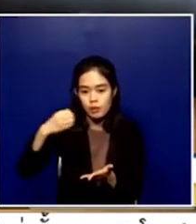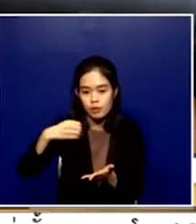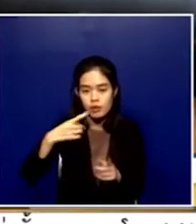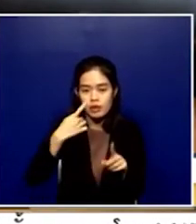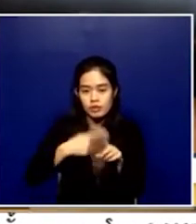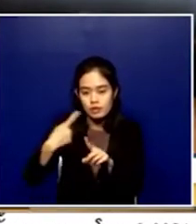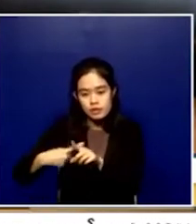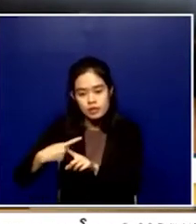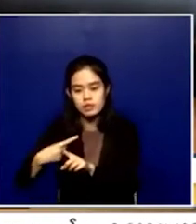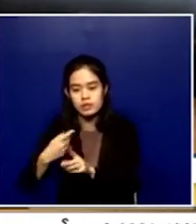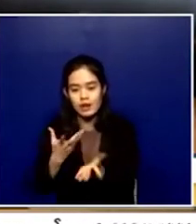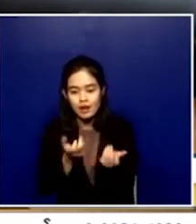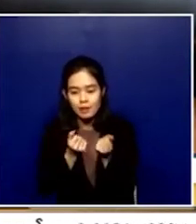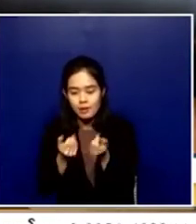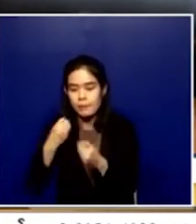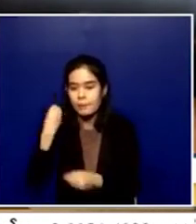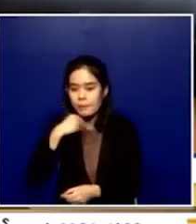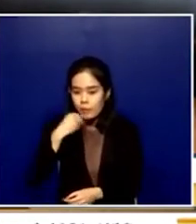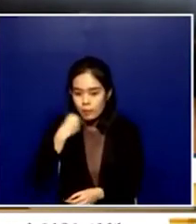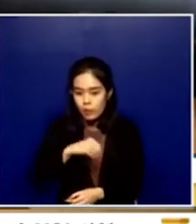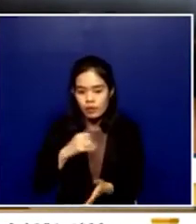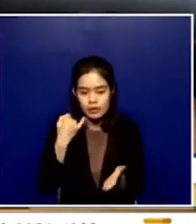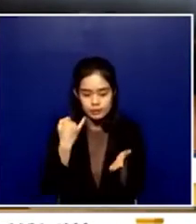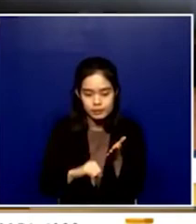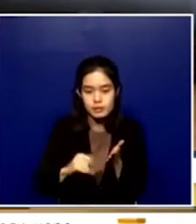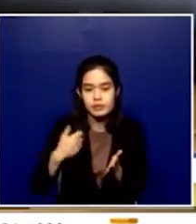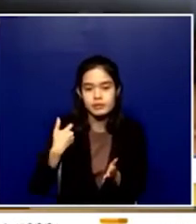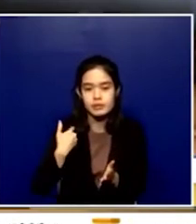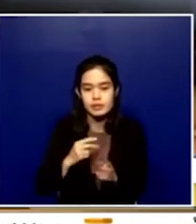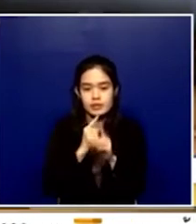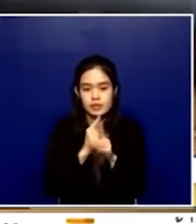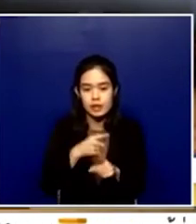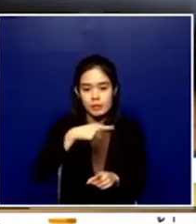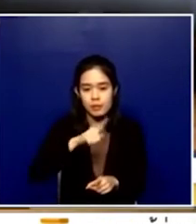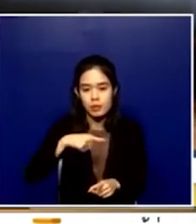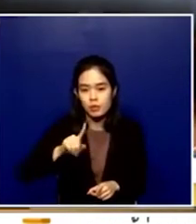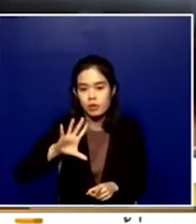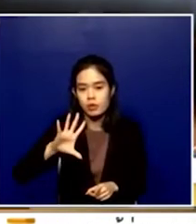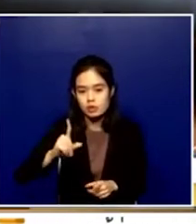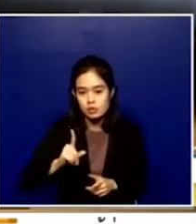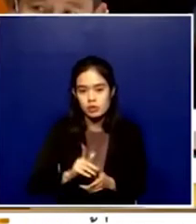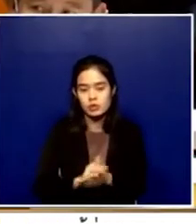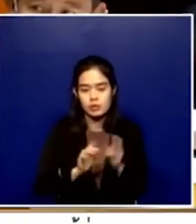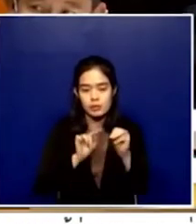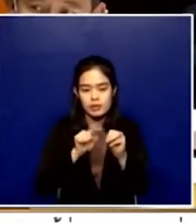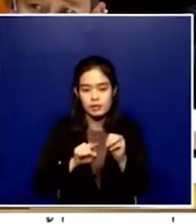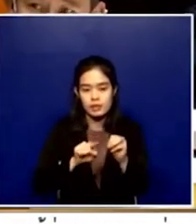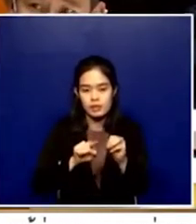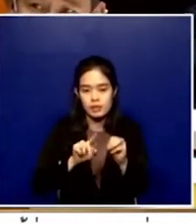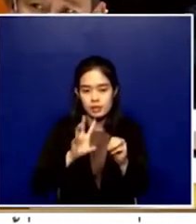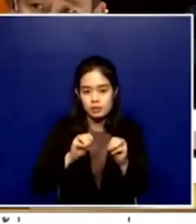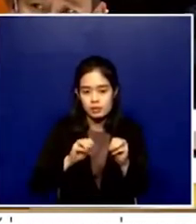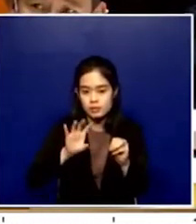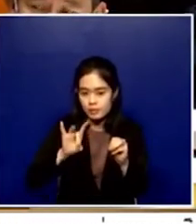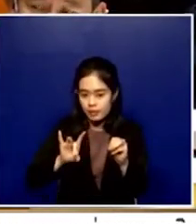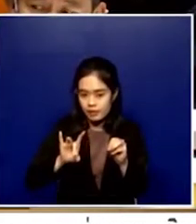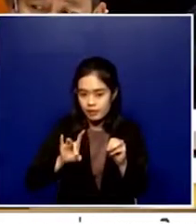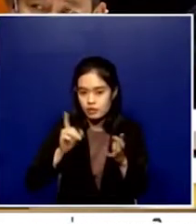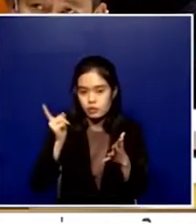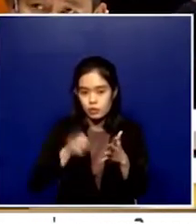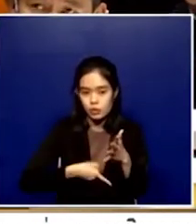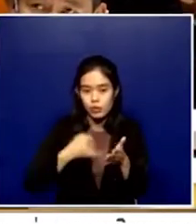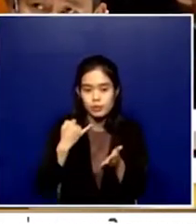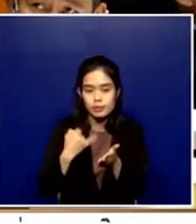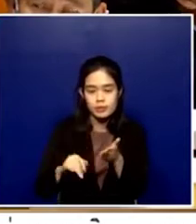อนถือเปนความผดตามกฎหมายป. 2561 มาตรา 128 มีโทษตามมาตรา 16